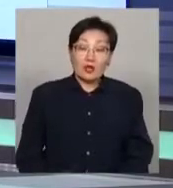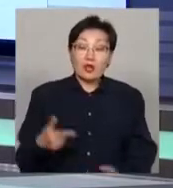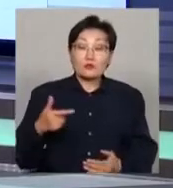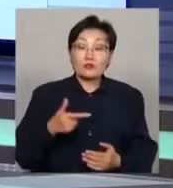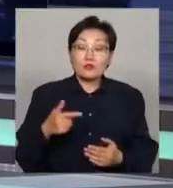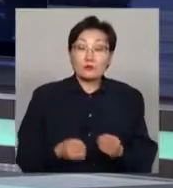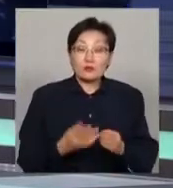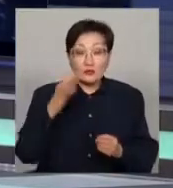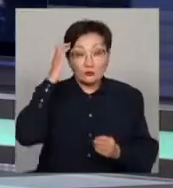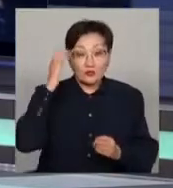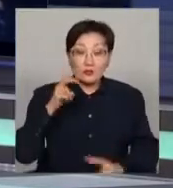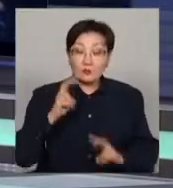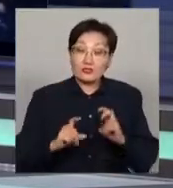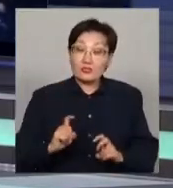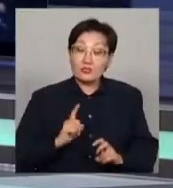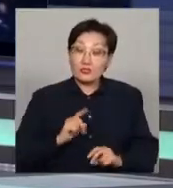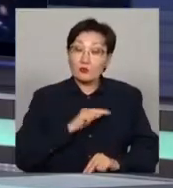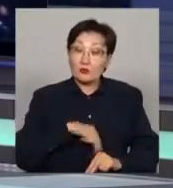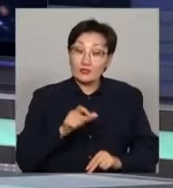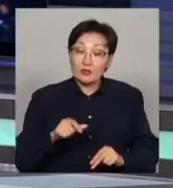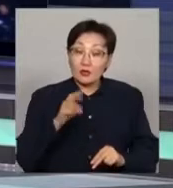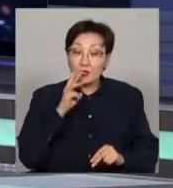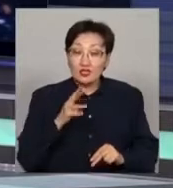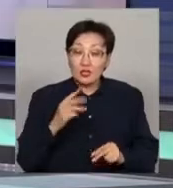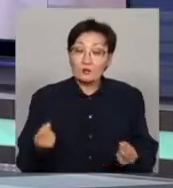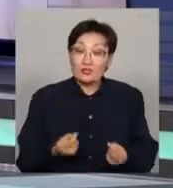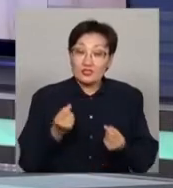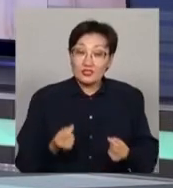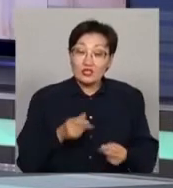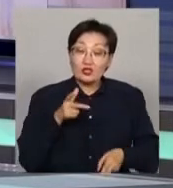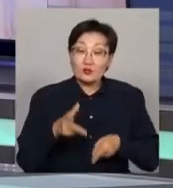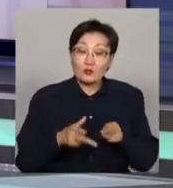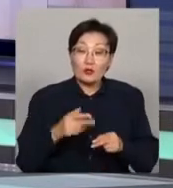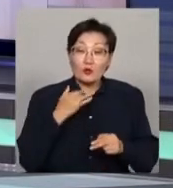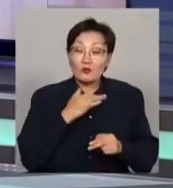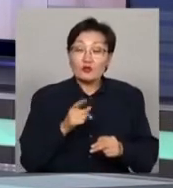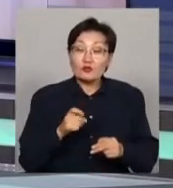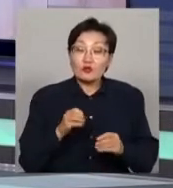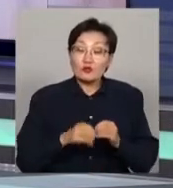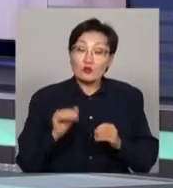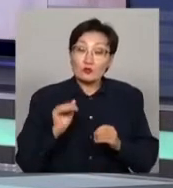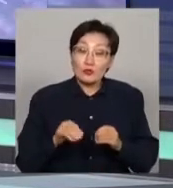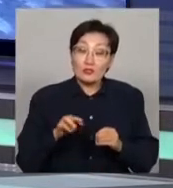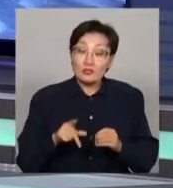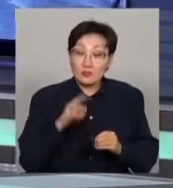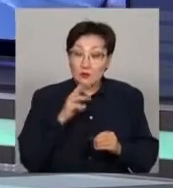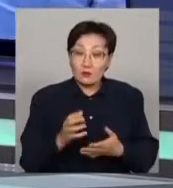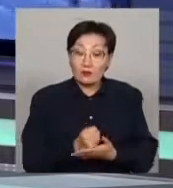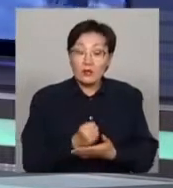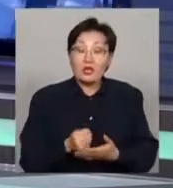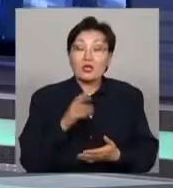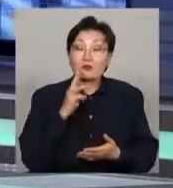Атырауда мұнай зауытын күзететін қызметкерлер жалақының аздығынан наразы. Ең көбі 110 мың теңге алатын жұмысшылар